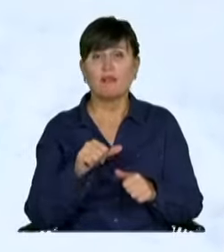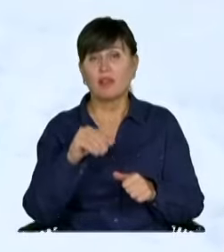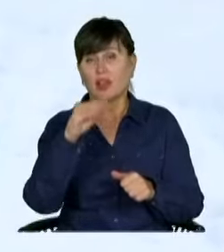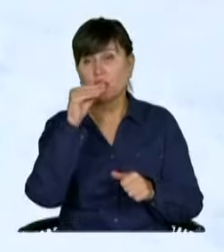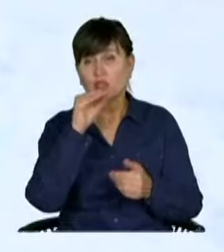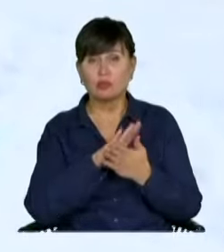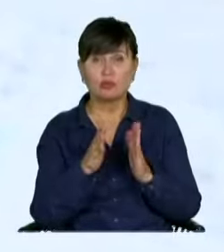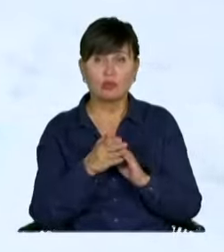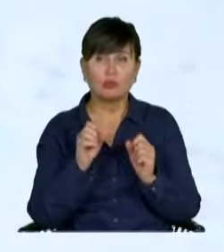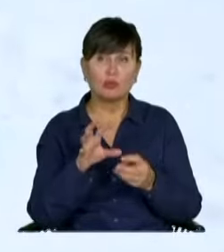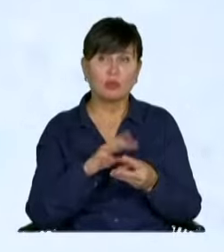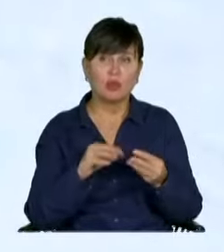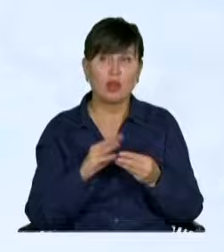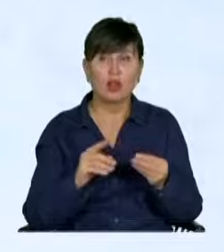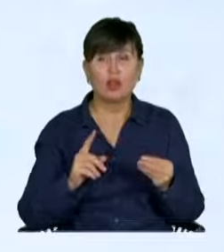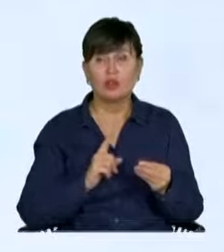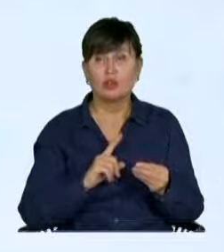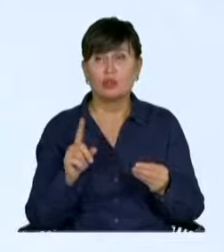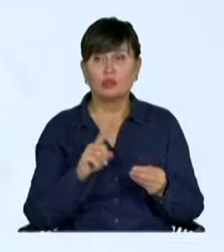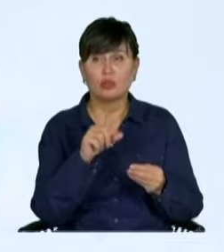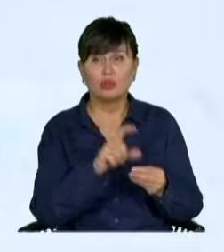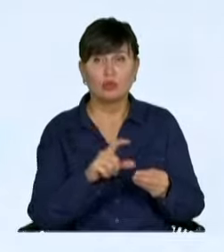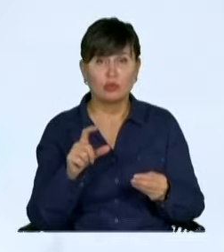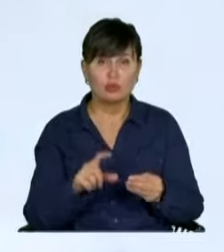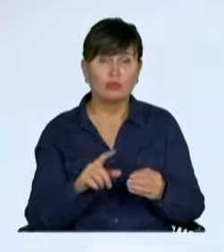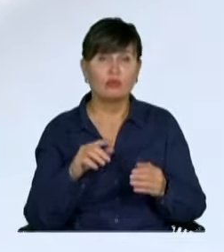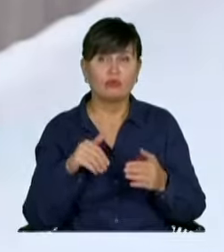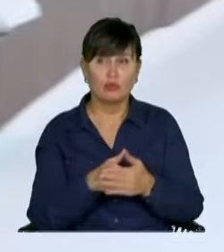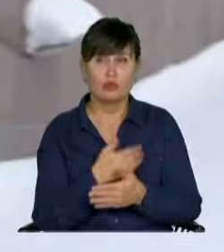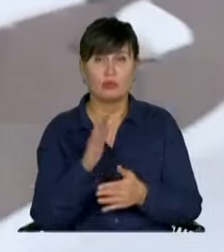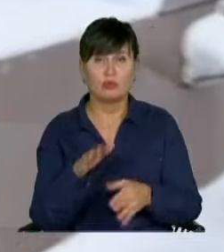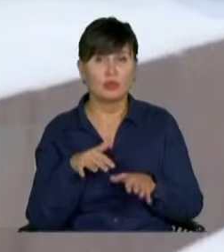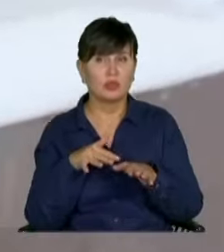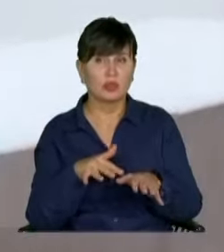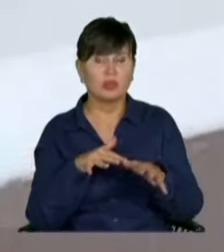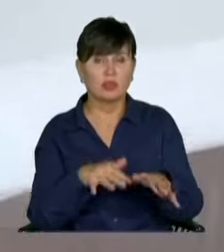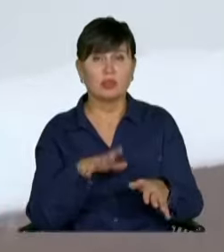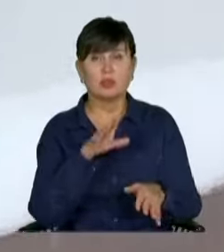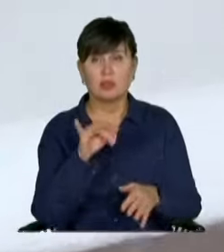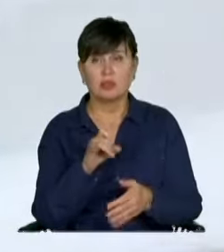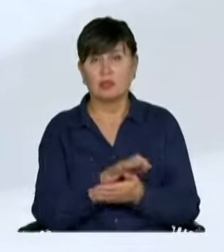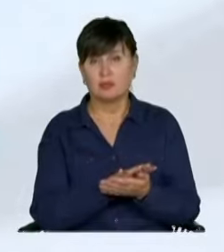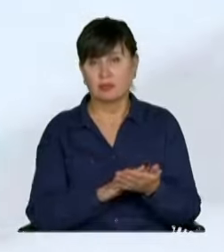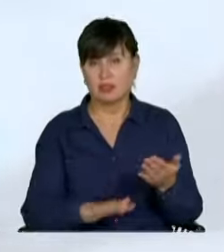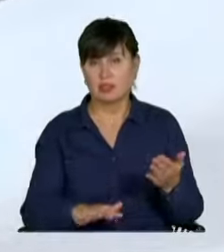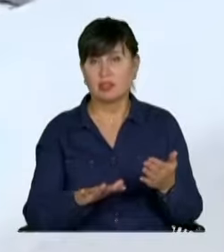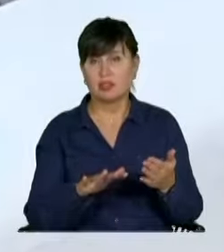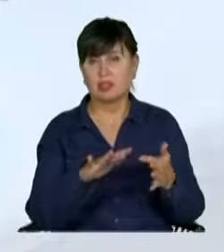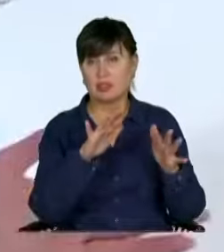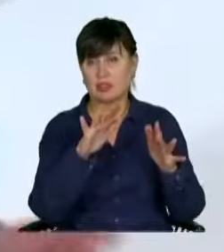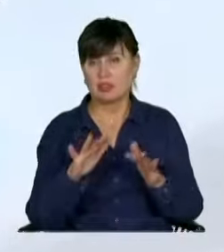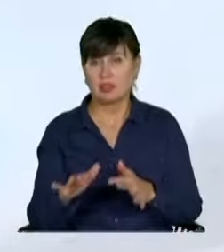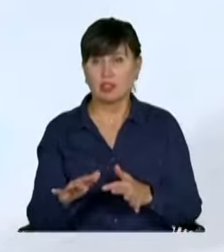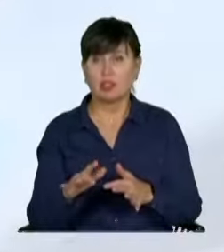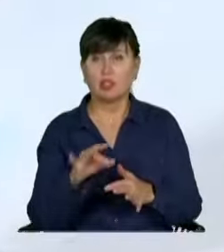может повториться. Ожидается, что астанчане вновь столкнутся с заторами на дорогах из-за продолжающегося снегопада. Тем не менее, коммунальные